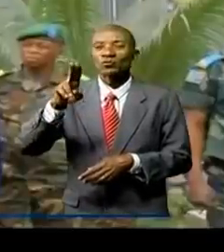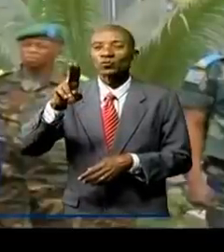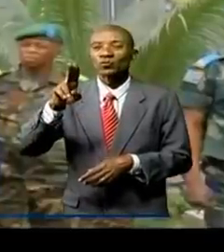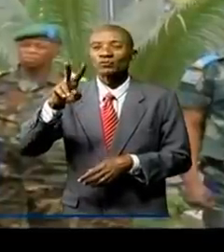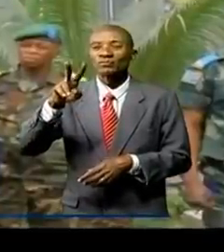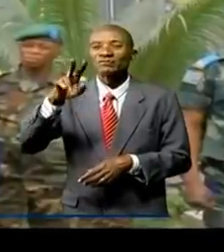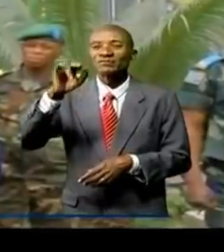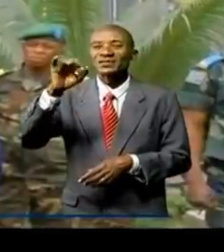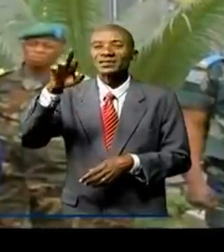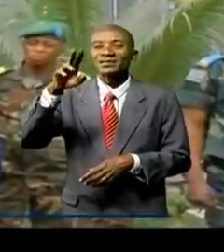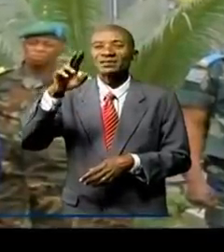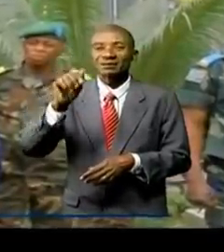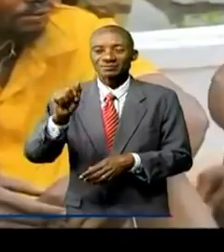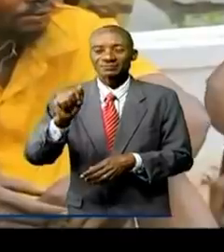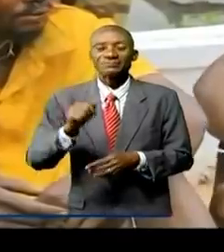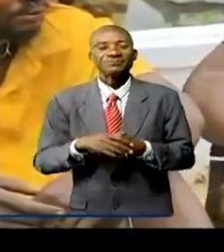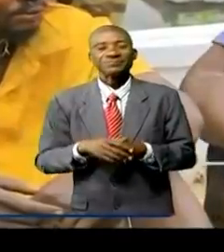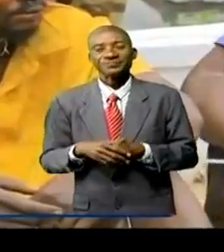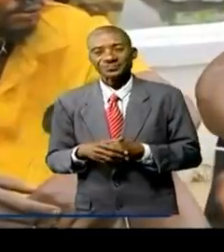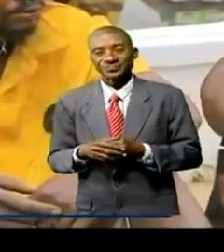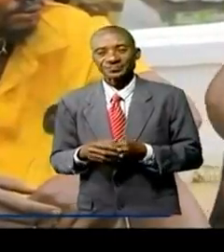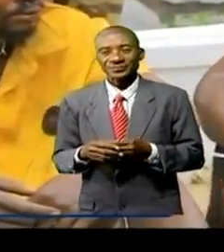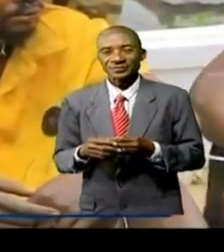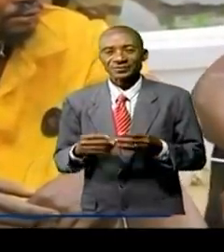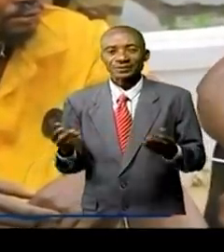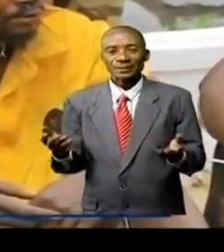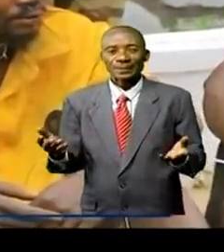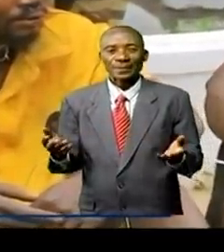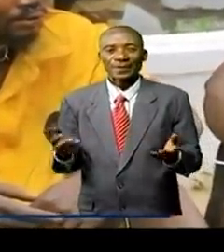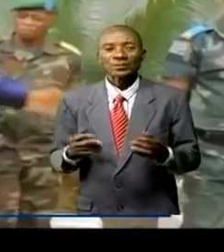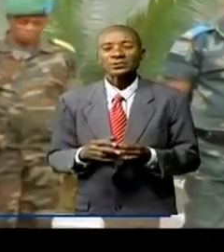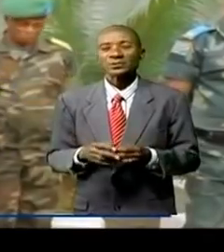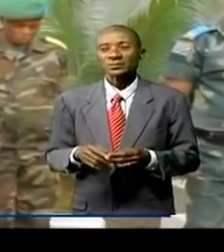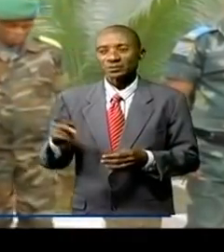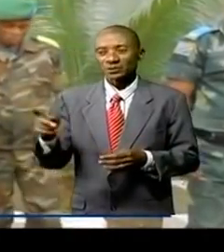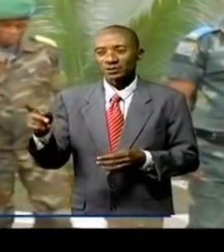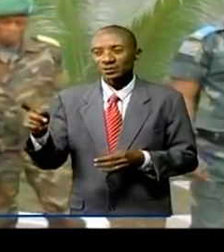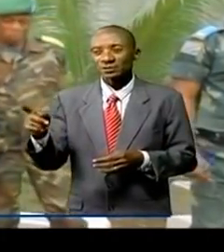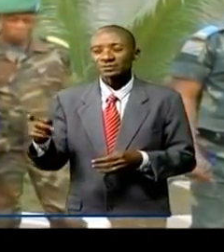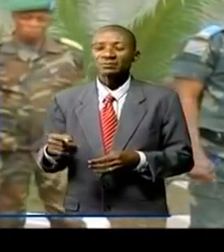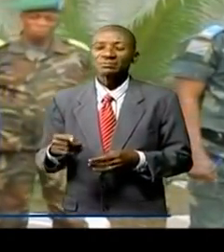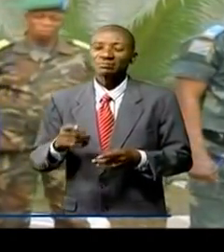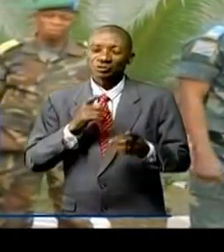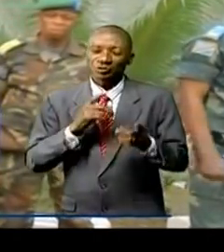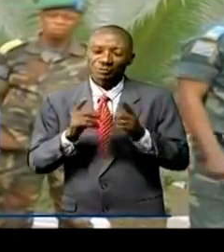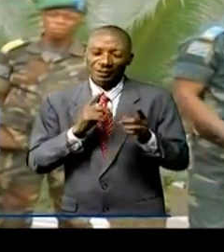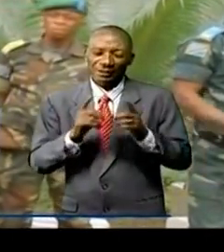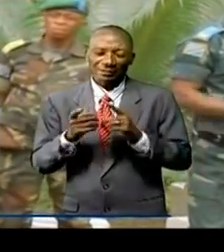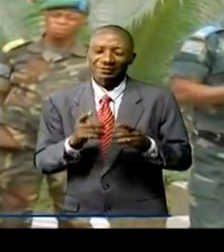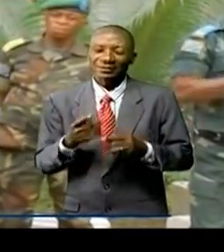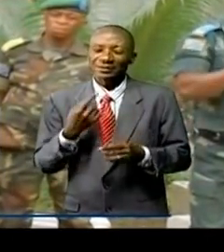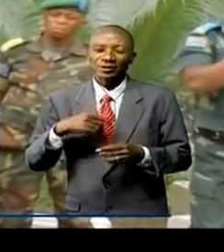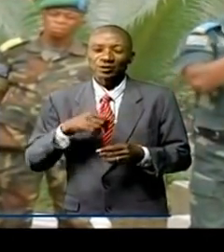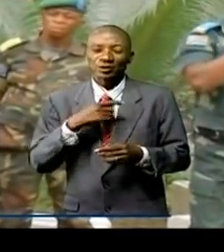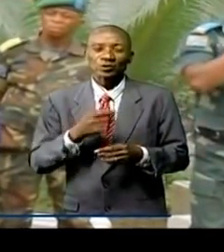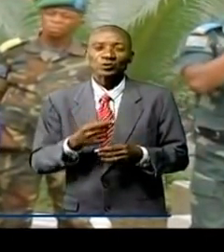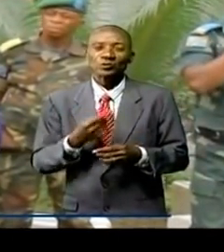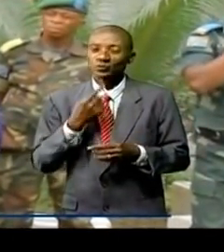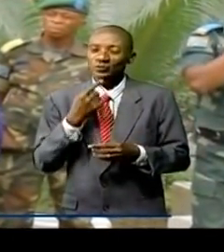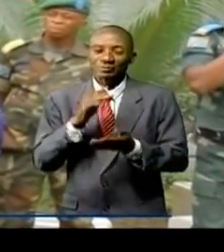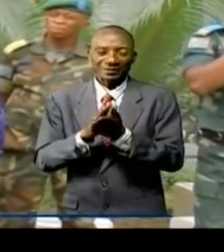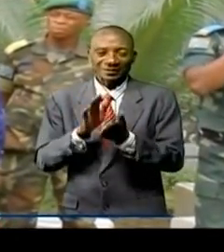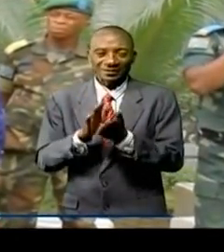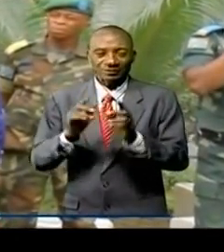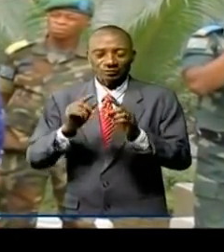ba kona yango ezali ba soldat. Ya ke le kozo yango asala ngoni. Pe soki azui chargeur o atonsi masasi, aye okobeta